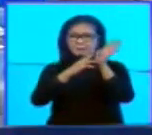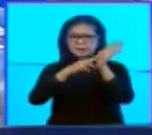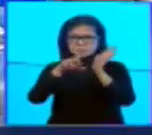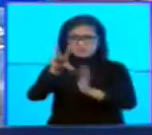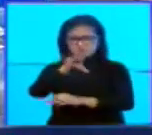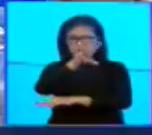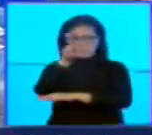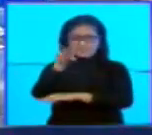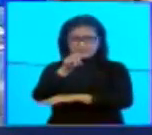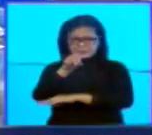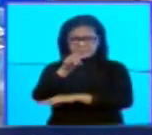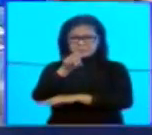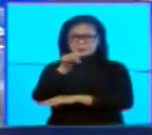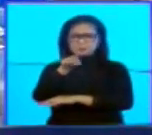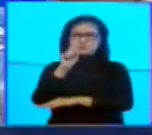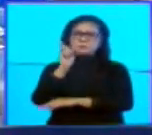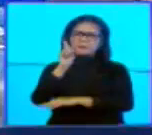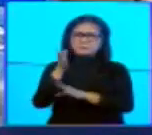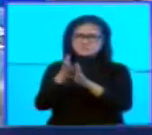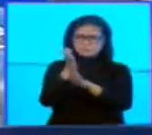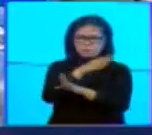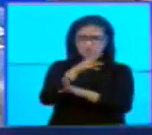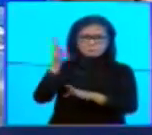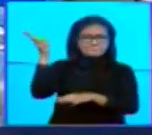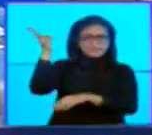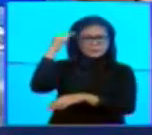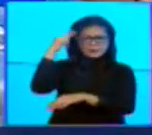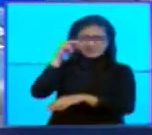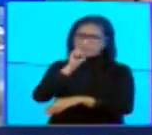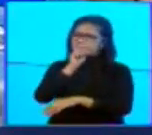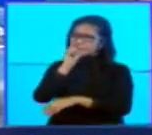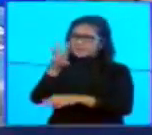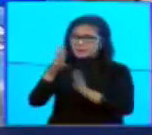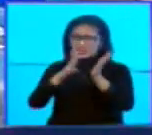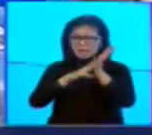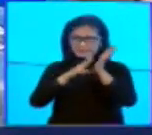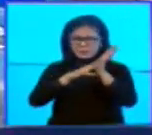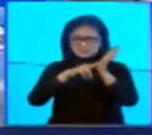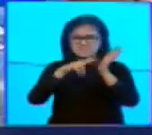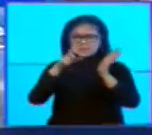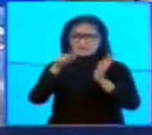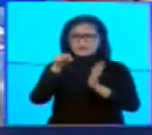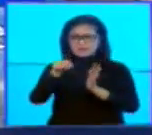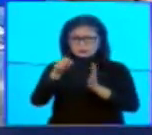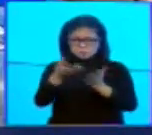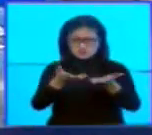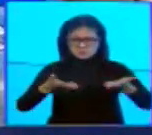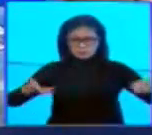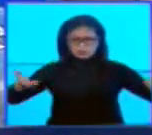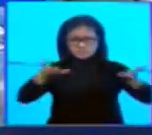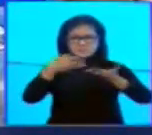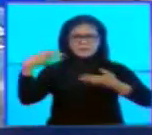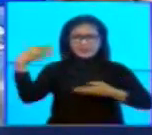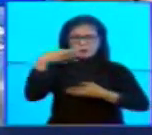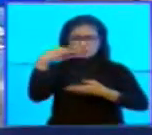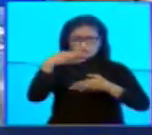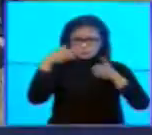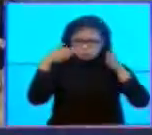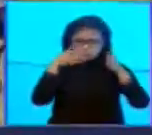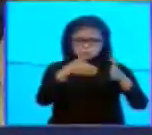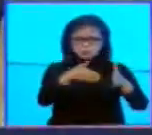ini diambil menyusul pengumuman pemerintah yang menjadikan MNC Lido City sebagai kawasan ekonomi khusus.